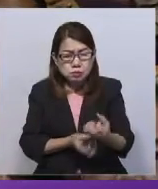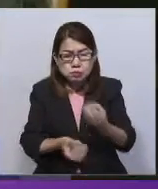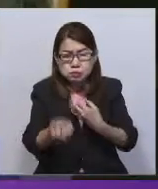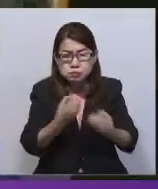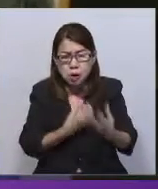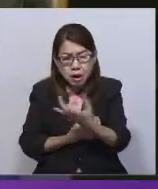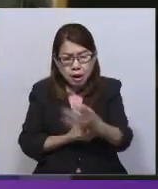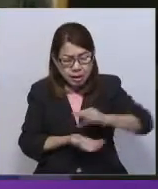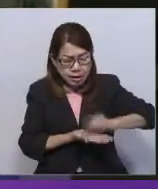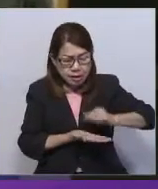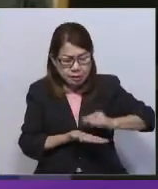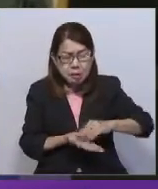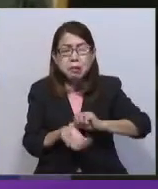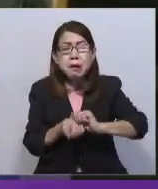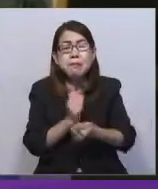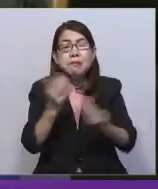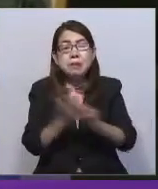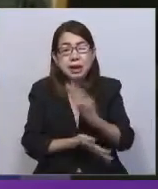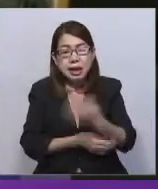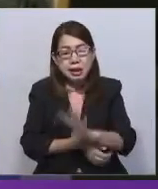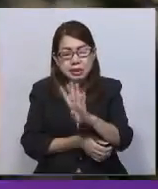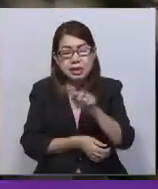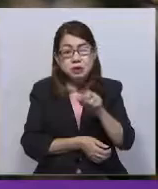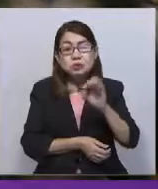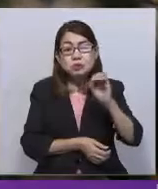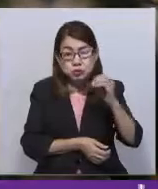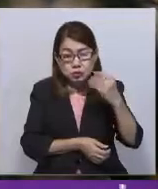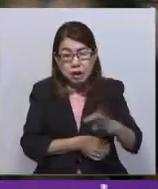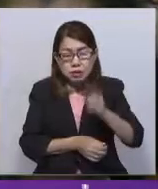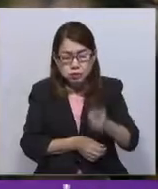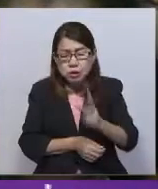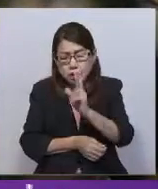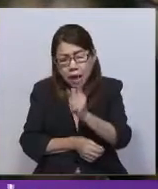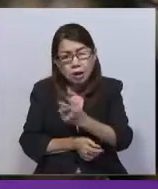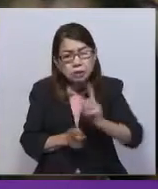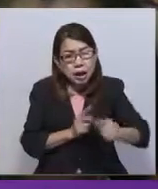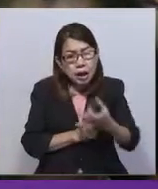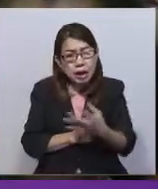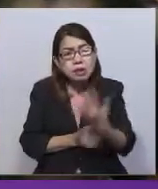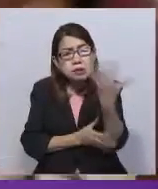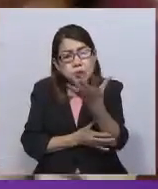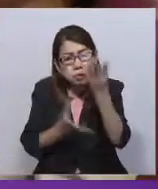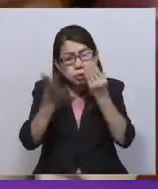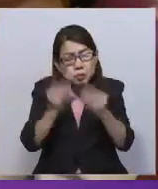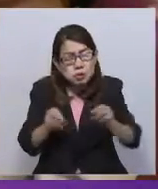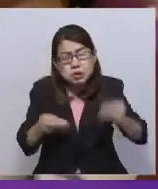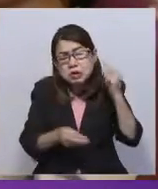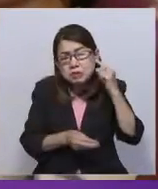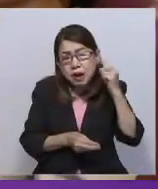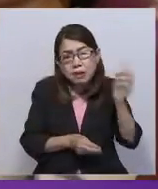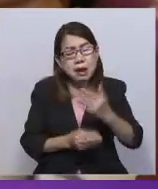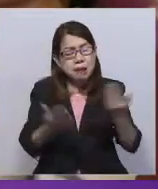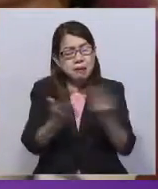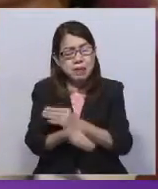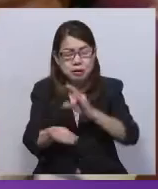ค 4.0 และพฤติกรรมการรับข้อมูลข่าวสารของประชาชนที่เปลี่ยนจากวิทยุและโทรทัศน์เป็นสื่อออนไลน์รั